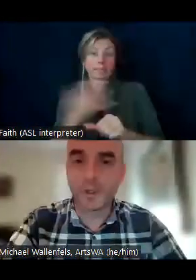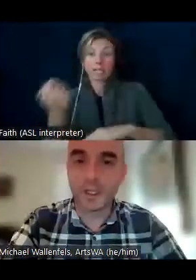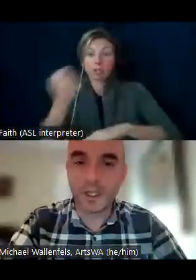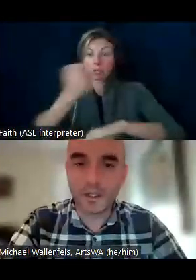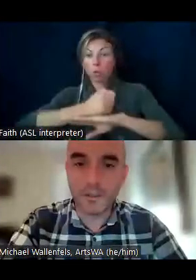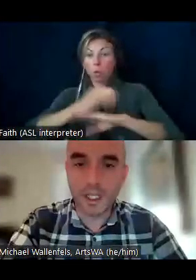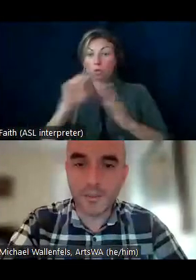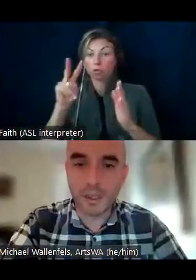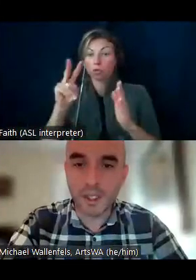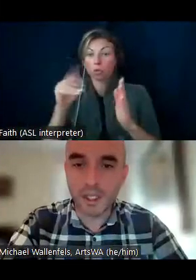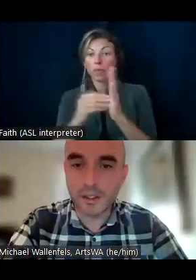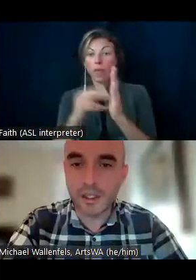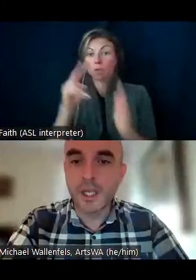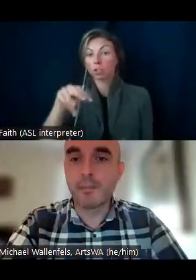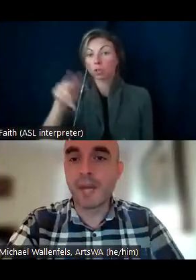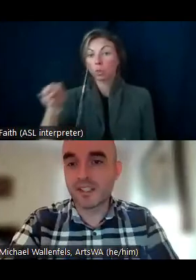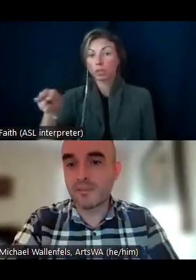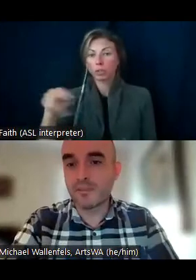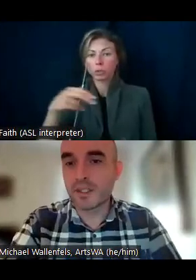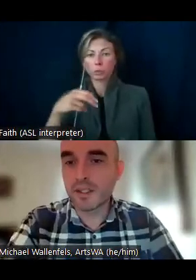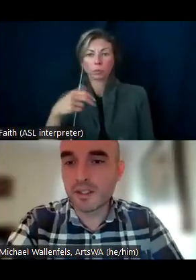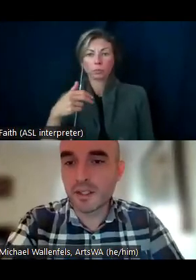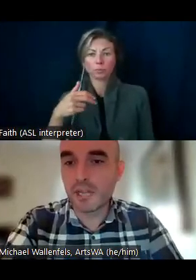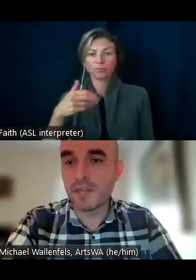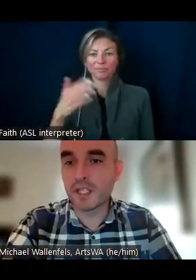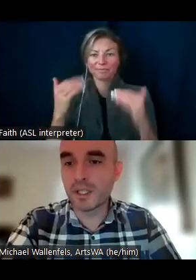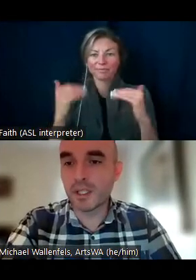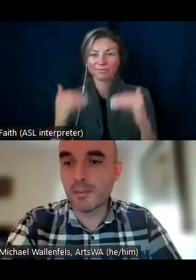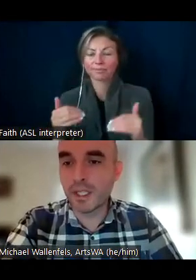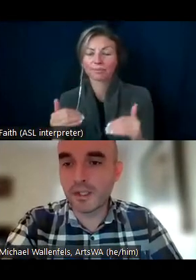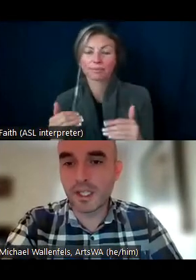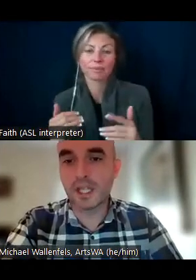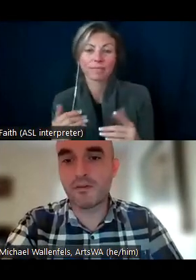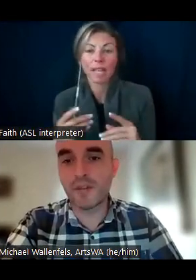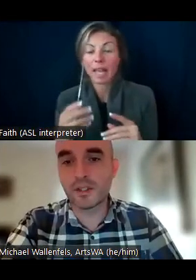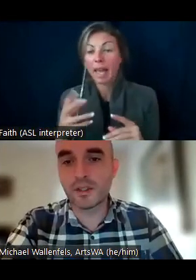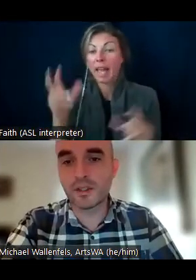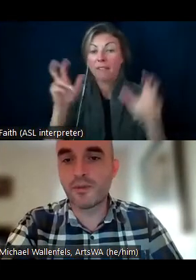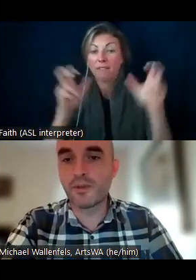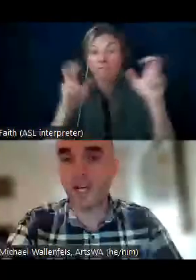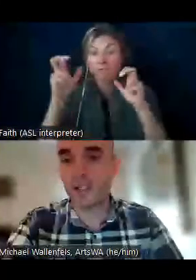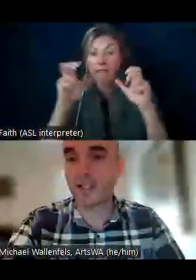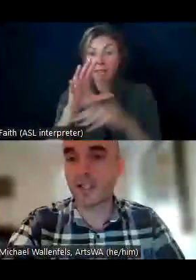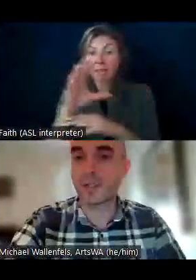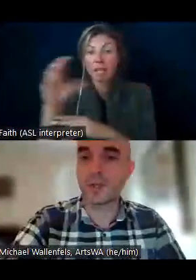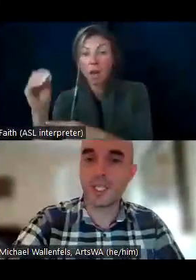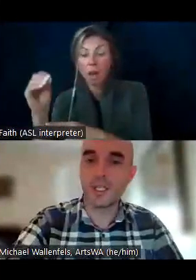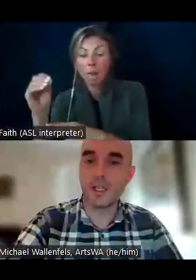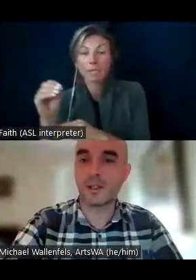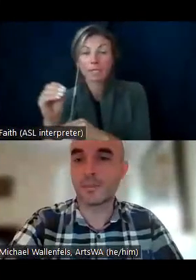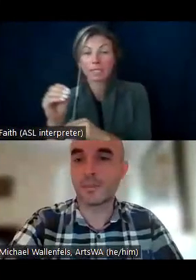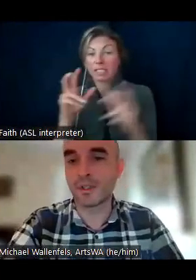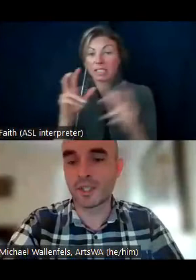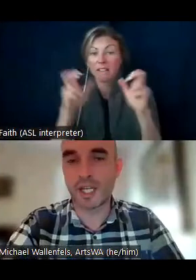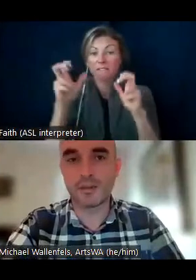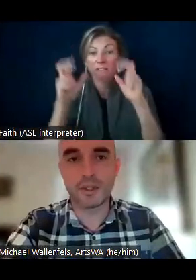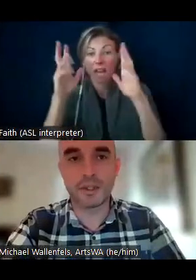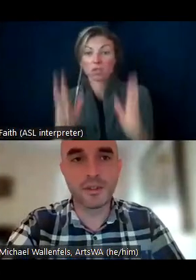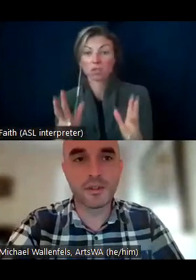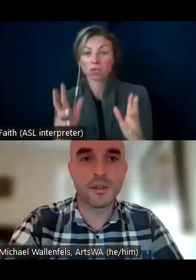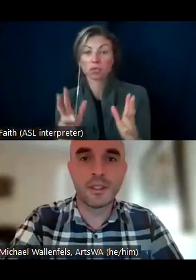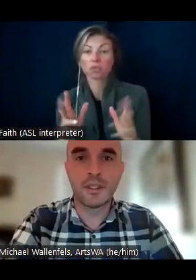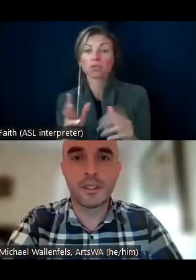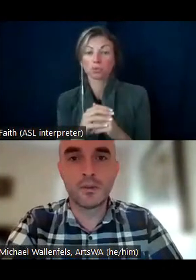예정인 사업체. 그 다음에 또 하나 있는데, 그 다음에 개인 세금 신고서에 스케줄 2를 제출하는